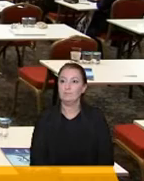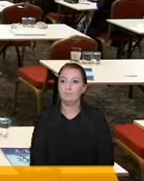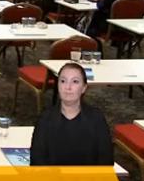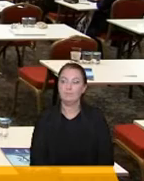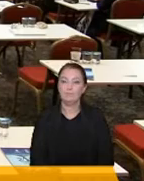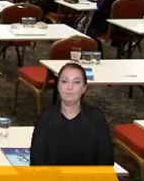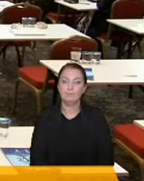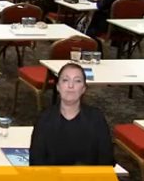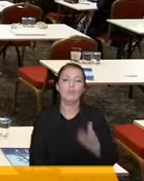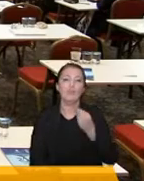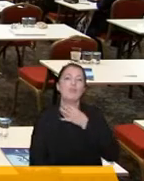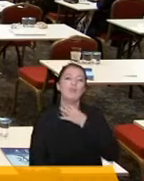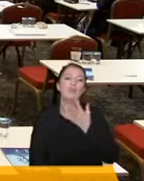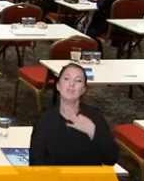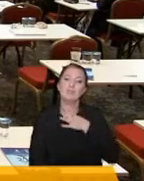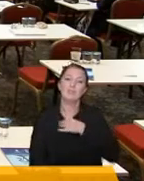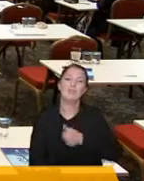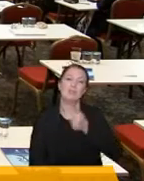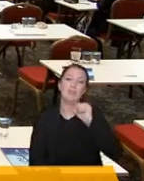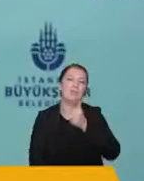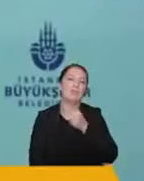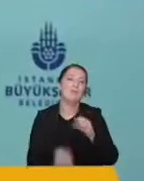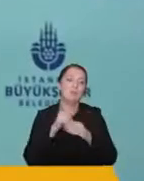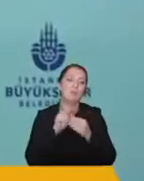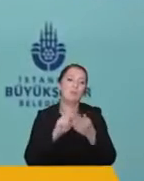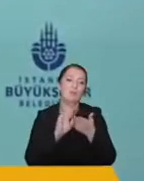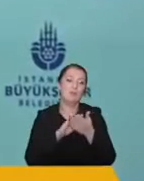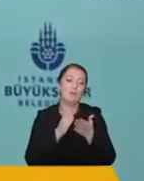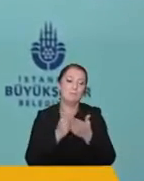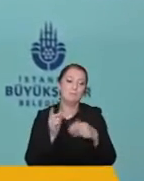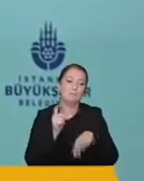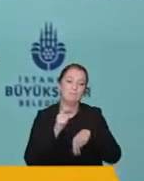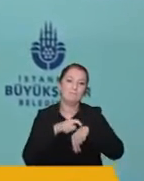Çok teşekkür ederim Sayın Başkanım, değerli meclis üyesi arkadaşlarım.